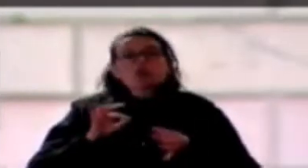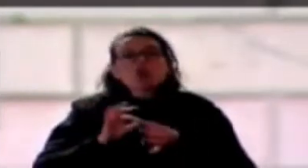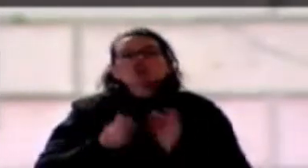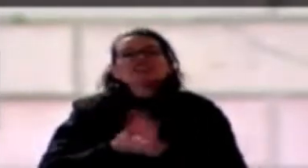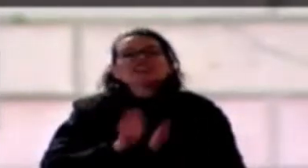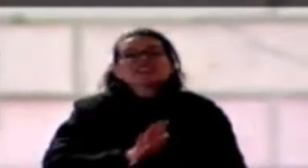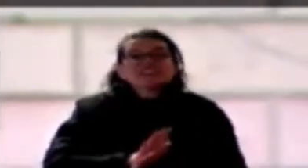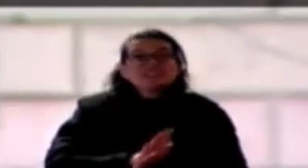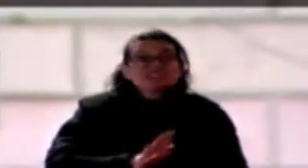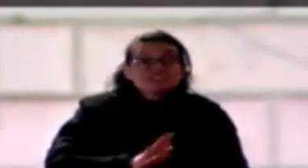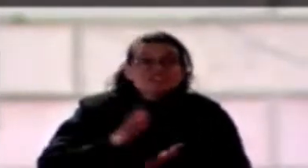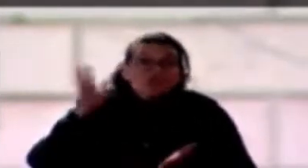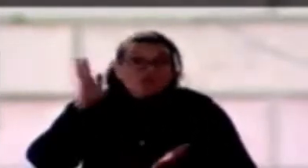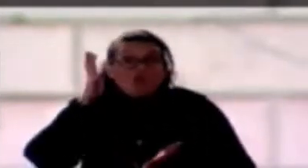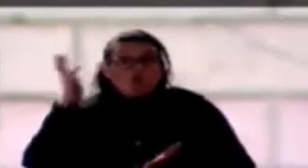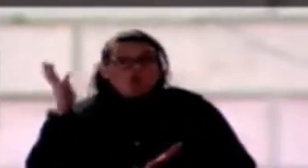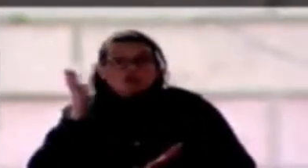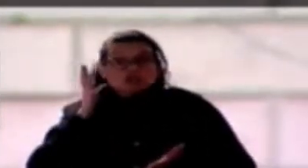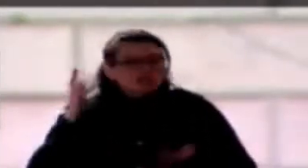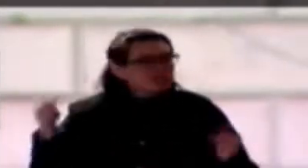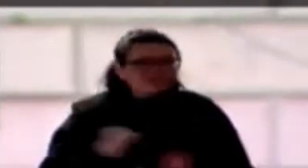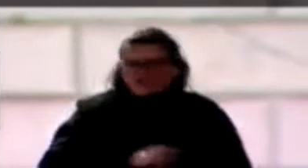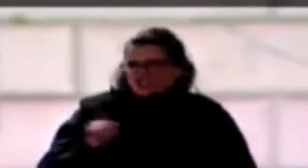chiamare presunta e che invece è stata